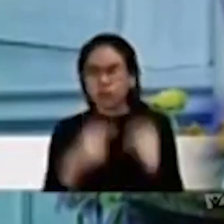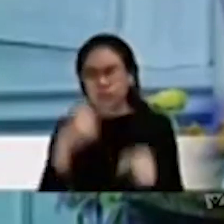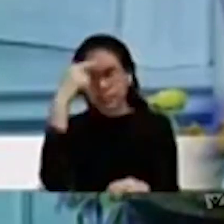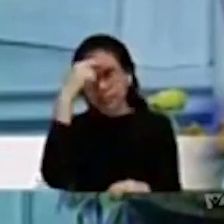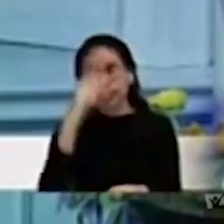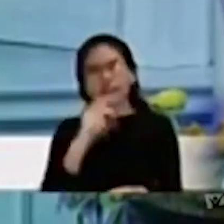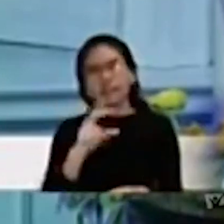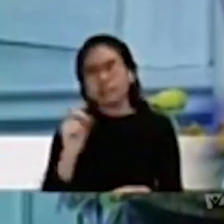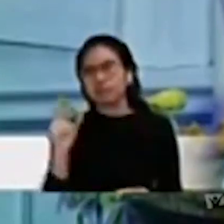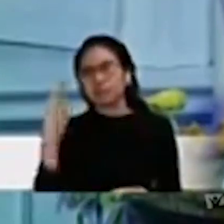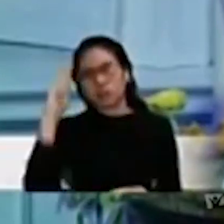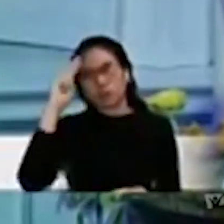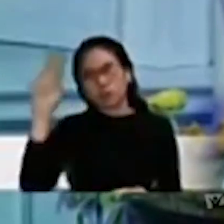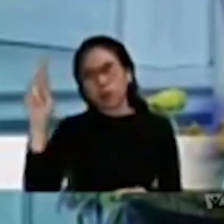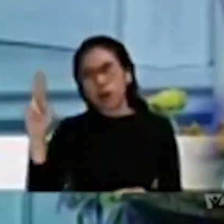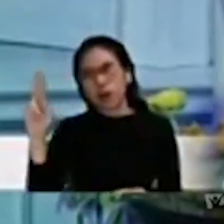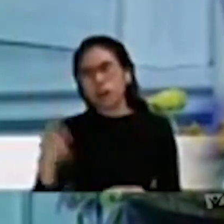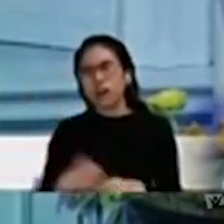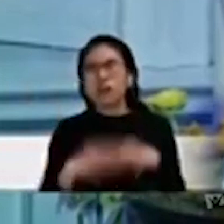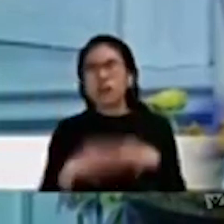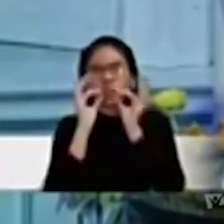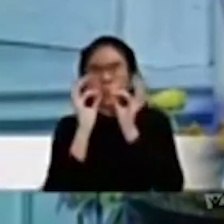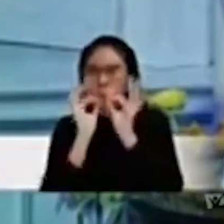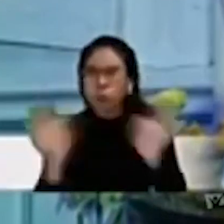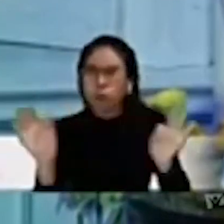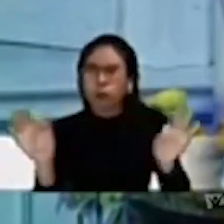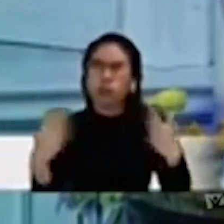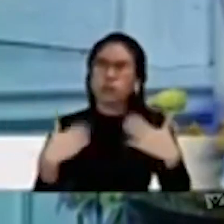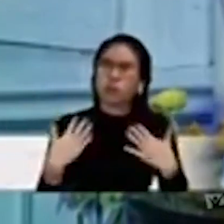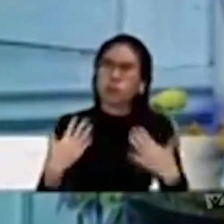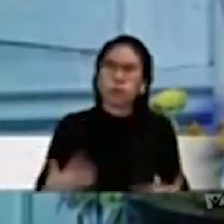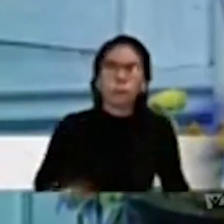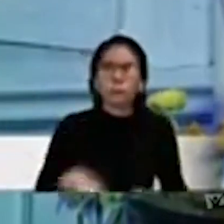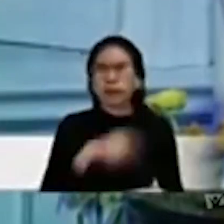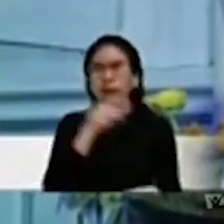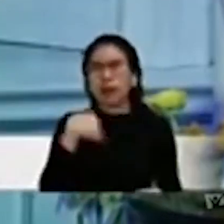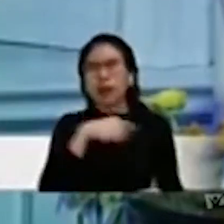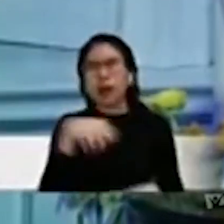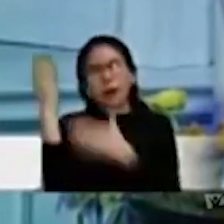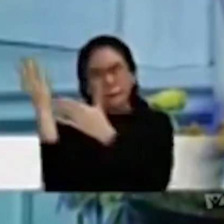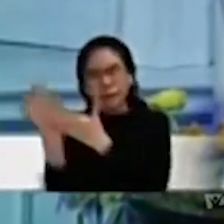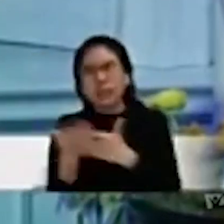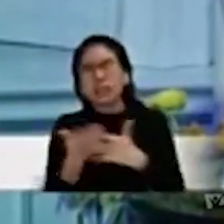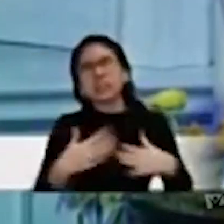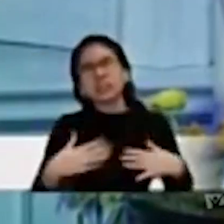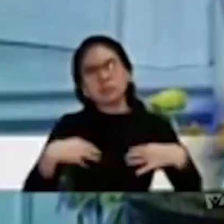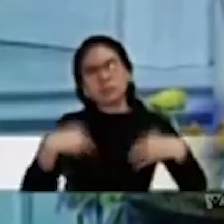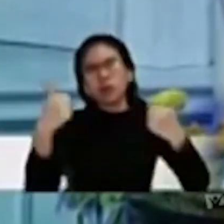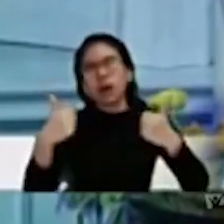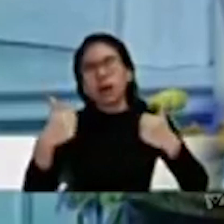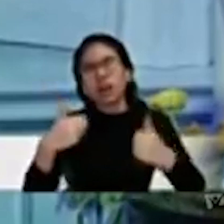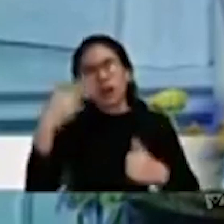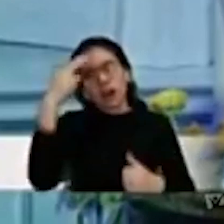Tuhan, jamah tubuh mereka. Berikan kesembuhan bagi mereka semua. Karena Engkaulah yang empunya tubuh, jiwa, dan